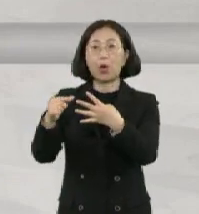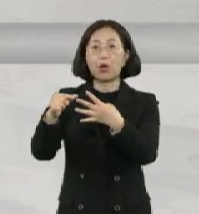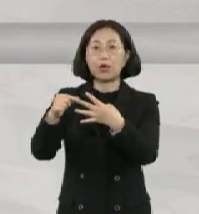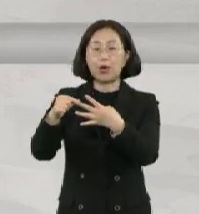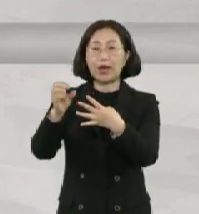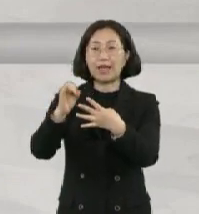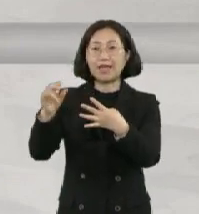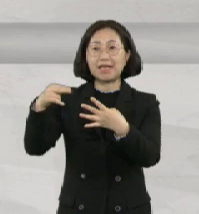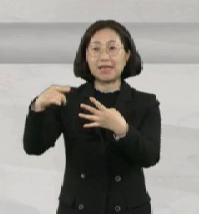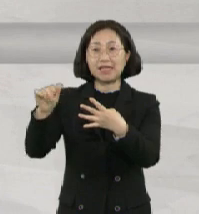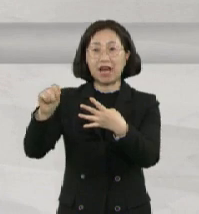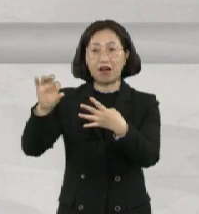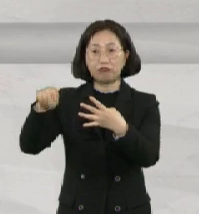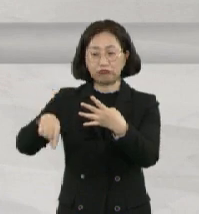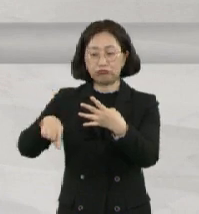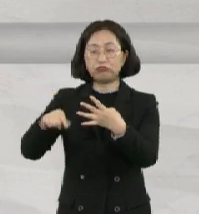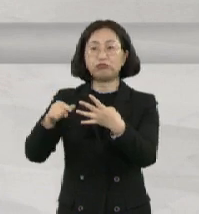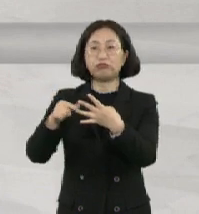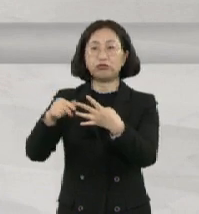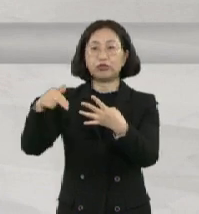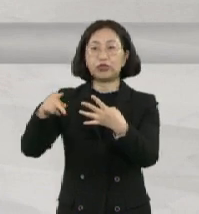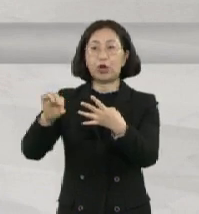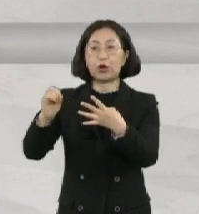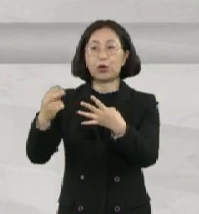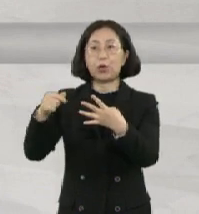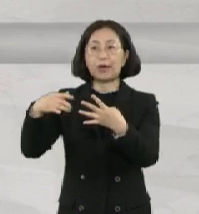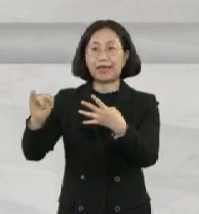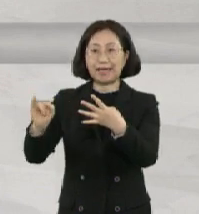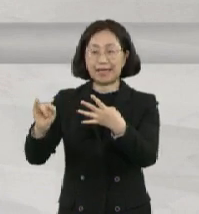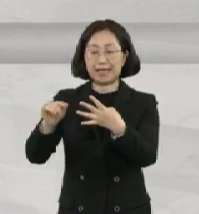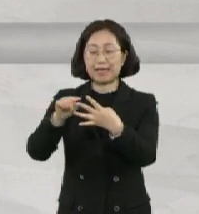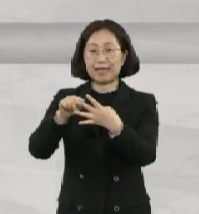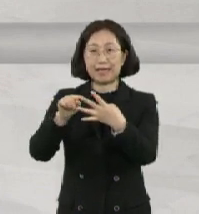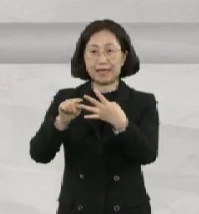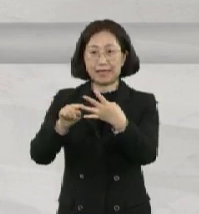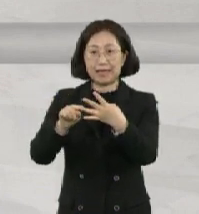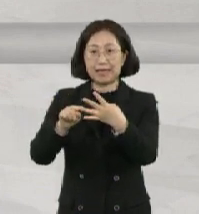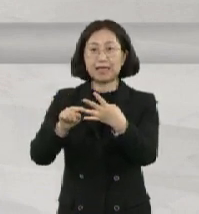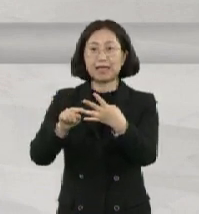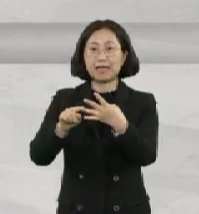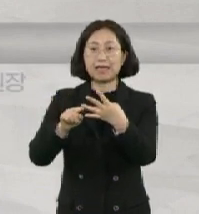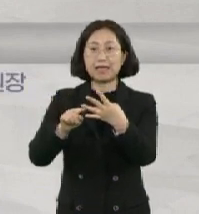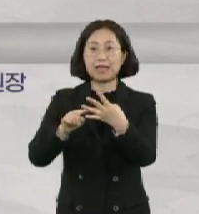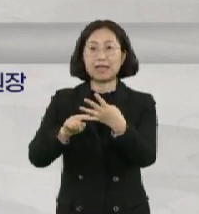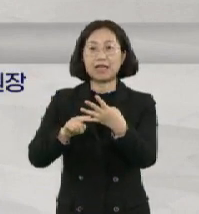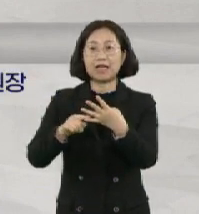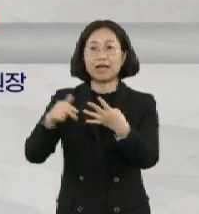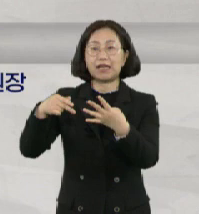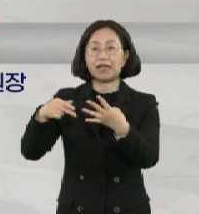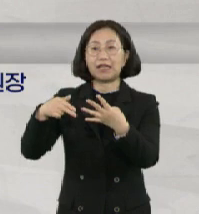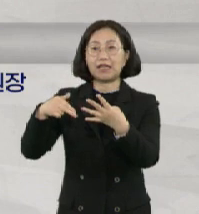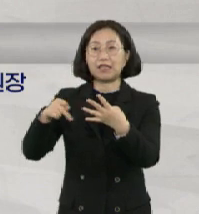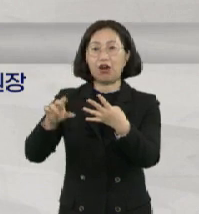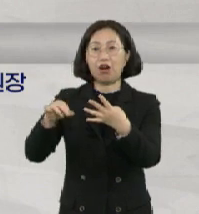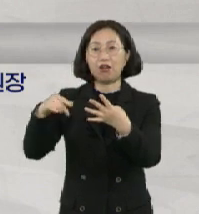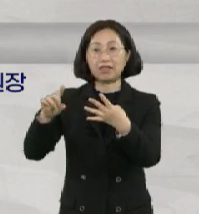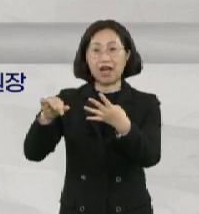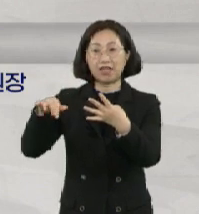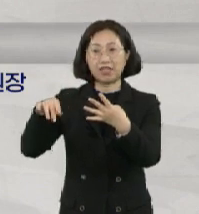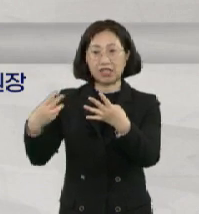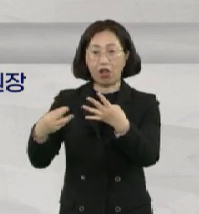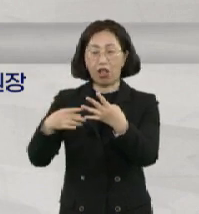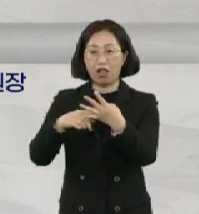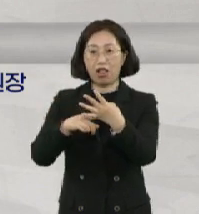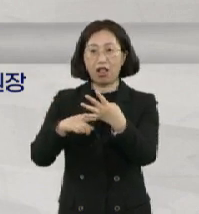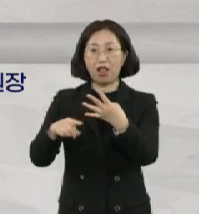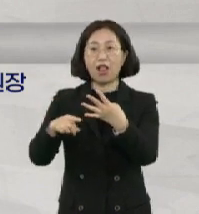이어서 이장우 정용기 전 의원 이 각각 11.8% 와 11.4% 로 뒤를 이었고 정상철